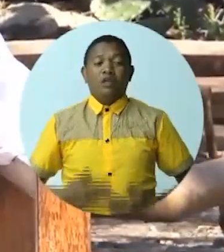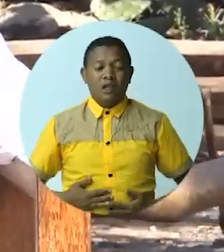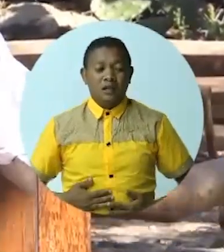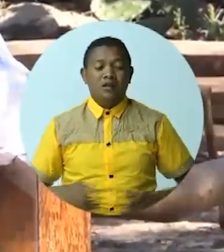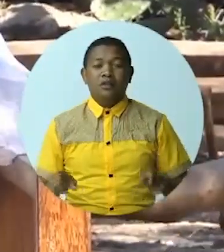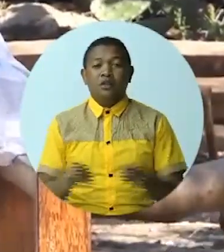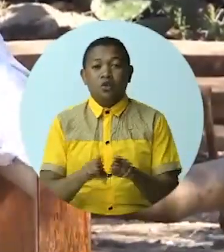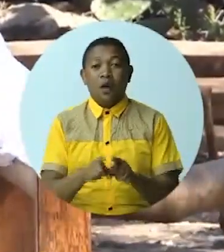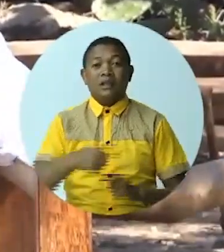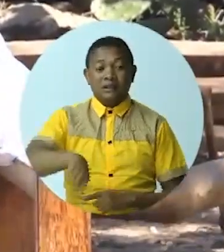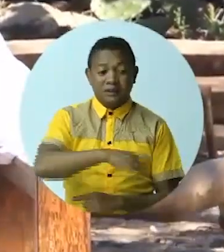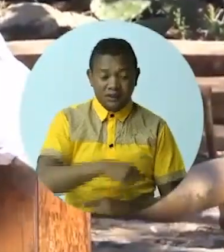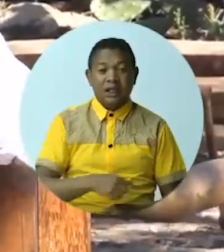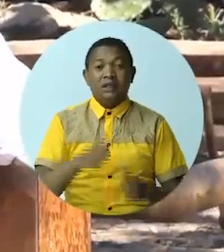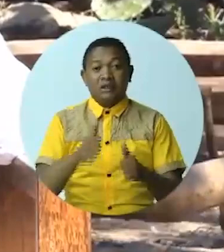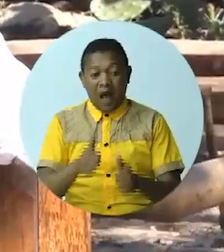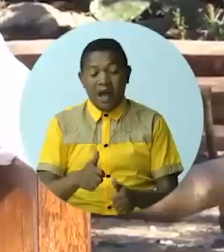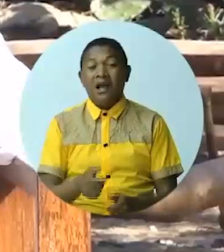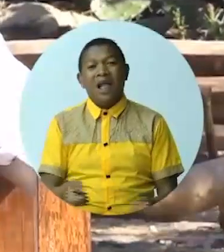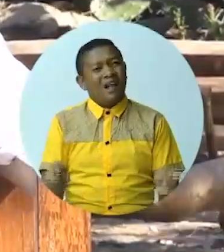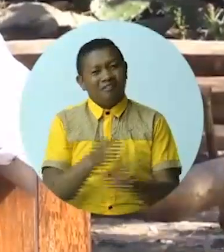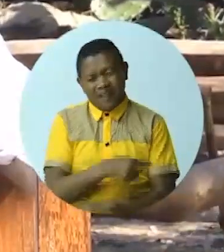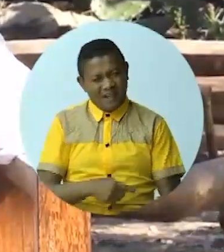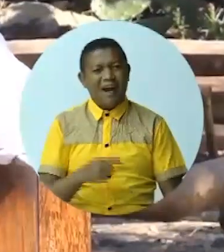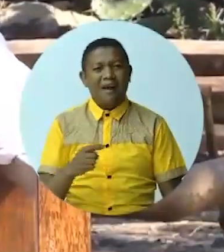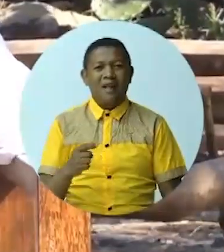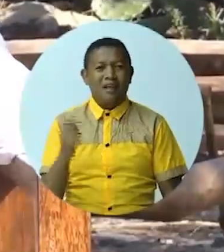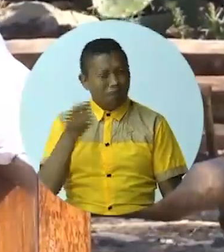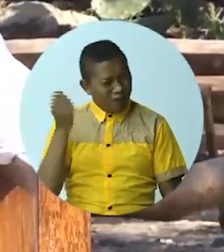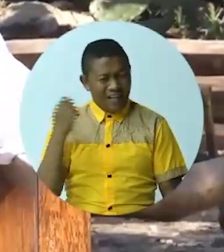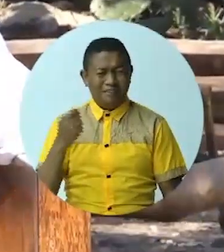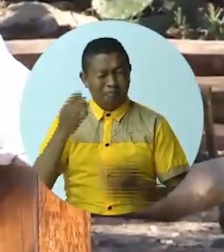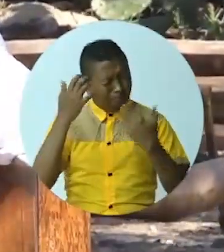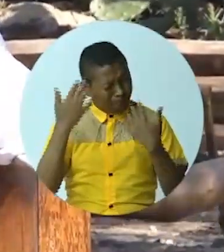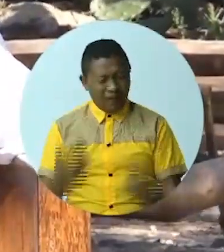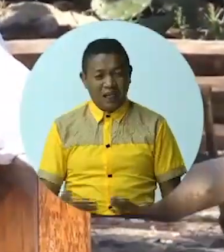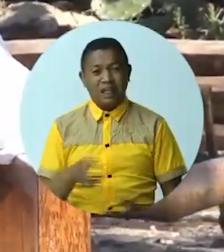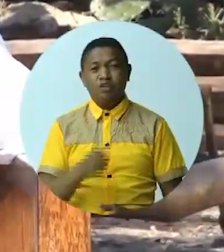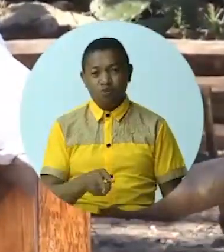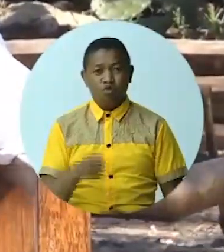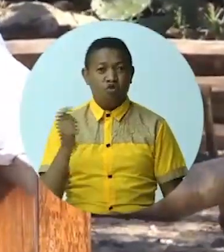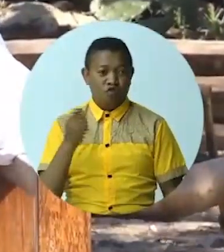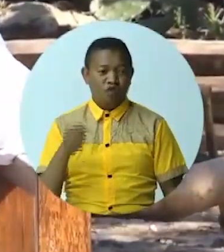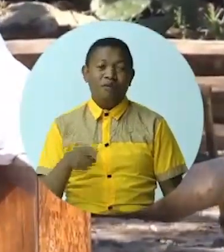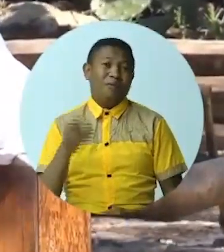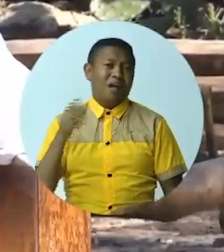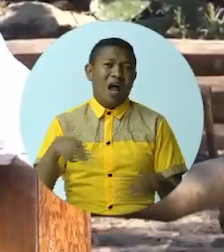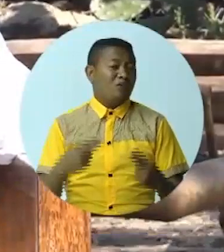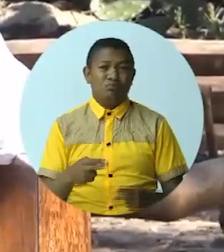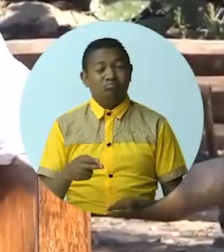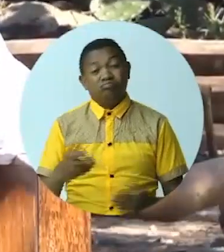fomba manetiketika izany fankalazana ny fahaenimpolo taona ny iverena ny fahaleovantena zany. Tsy afaka nanao an'izany